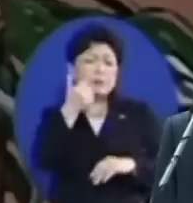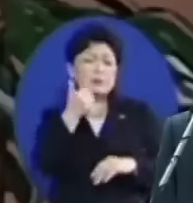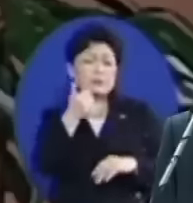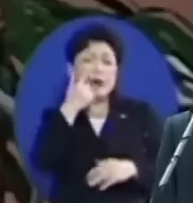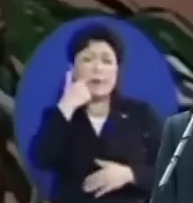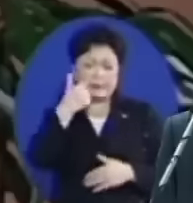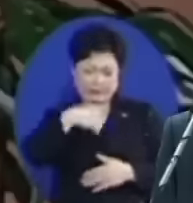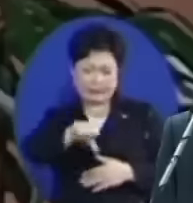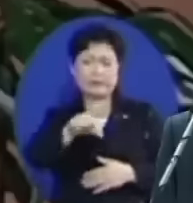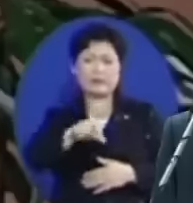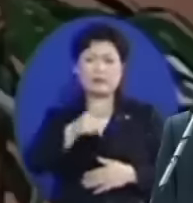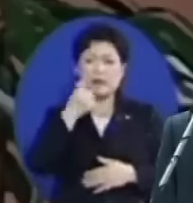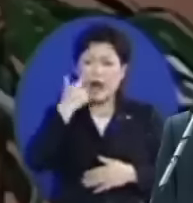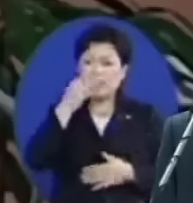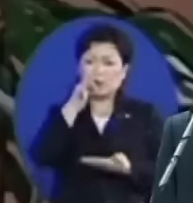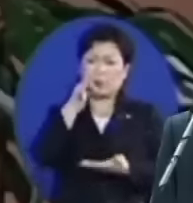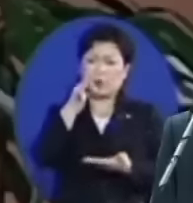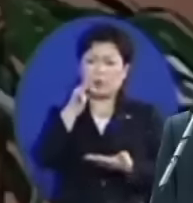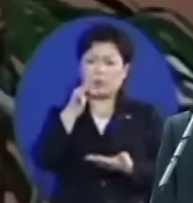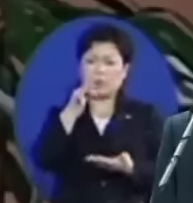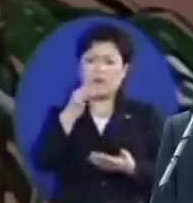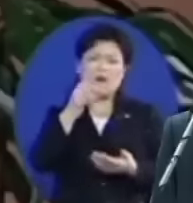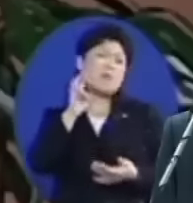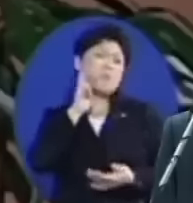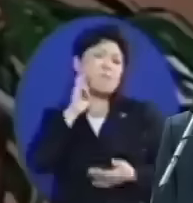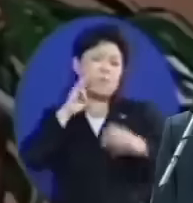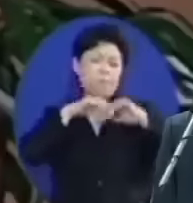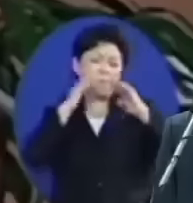아버지의 아들이 아버지의 재산을 가지고 창기와 다